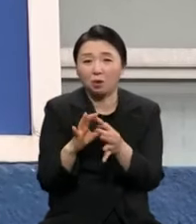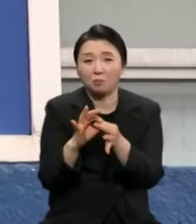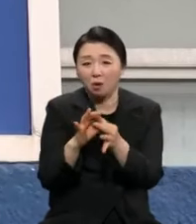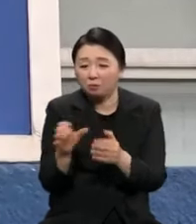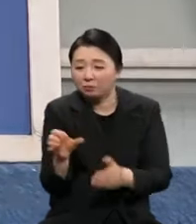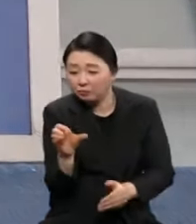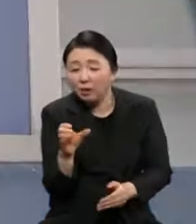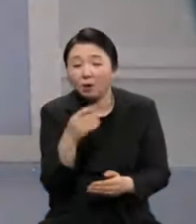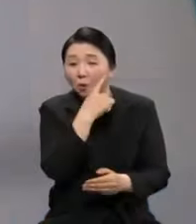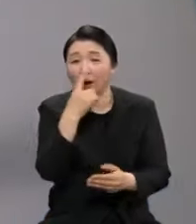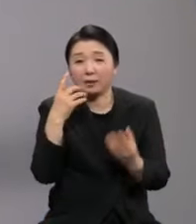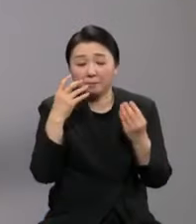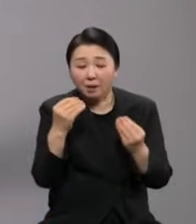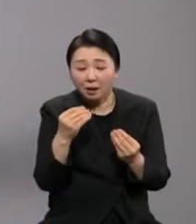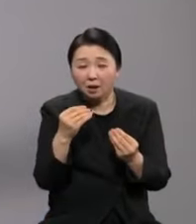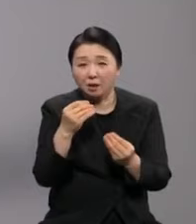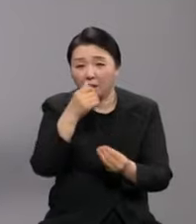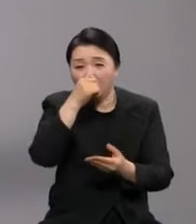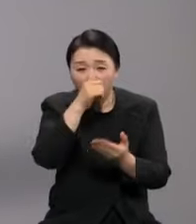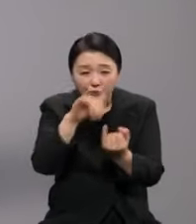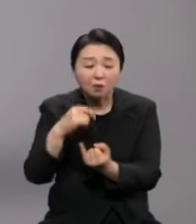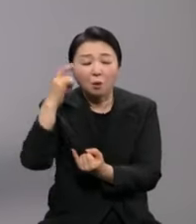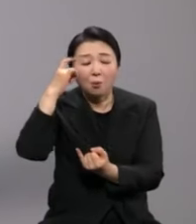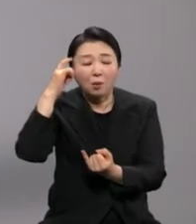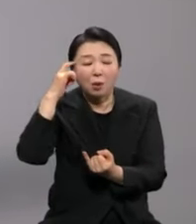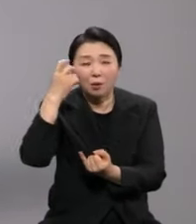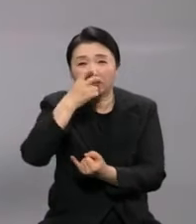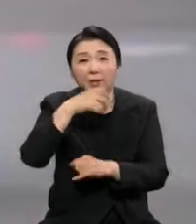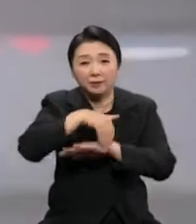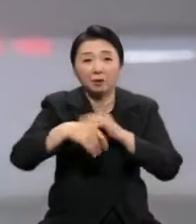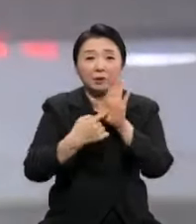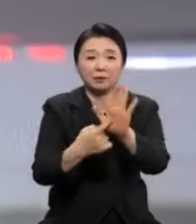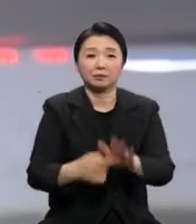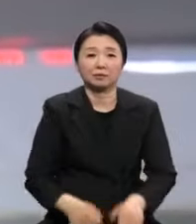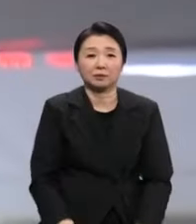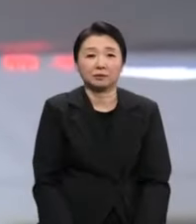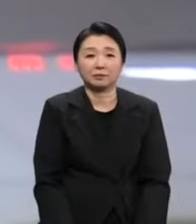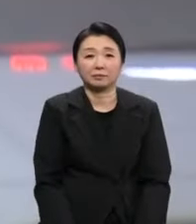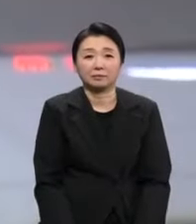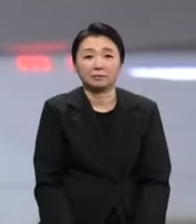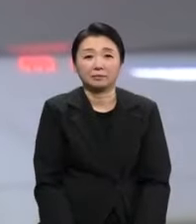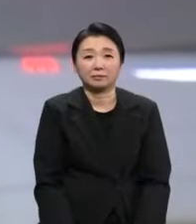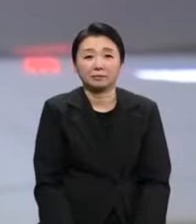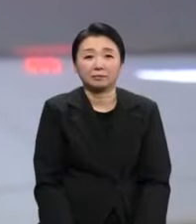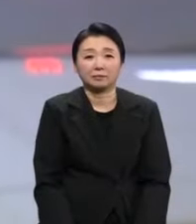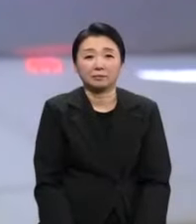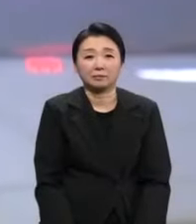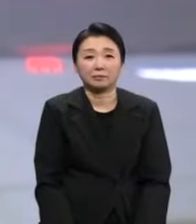확인해 정확한 범행 동기를 수사하겠다고 밝혔습니다 JTBC